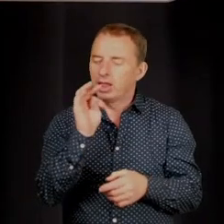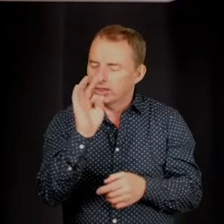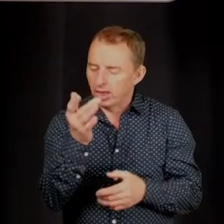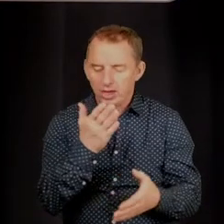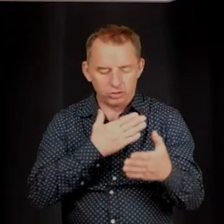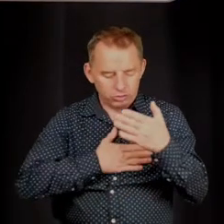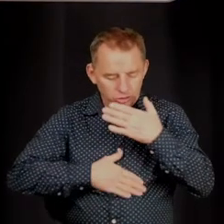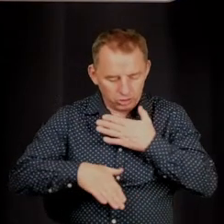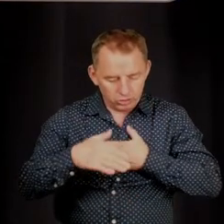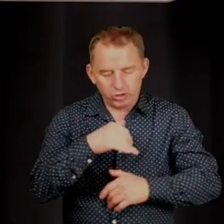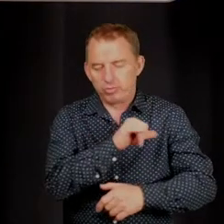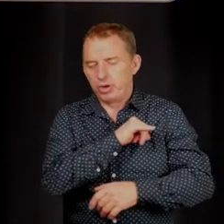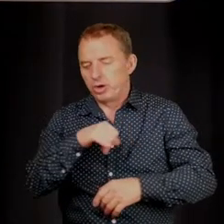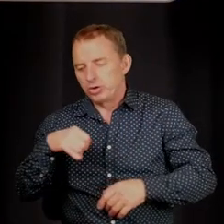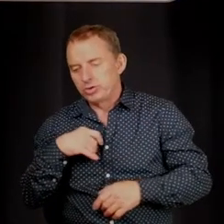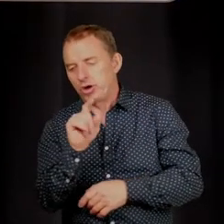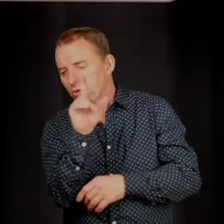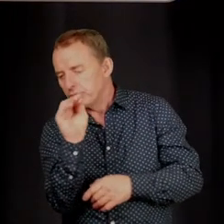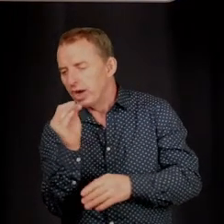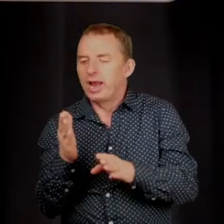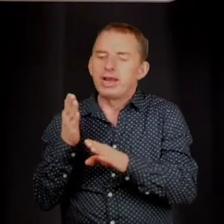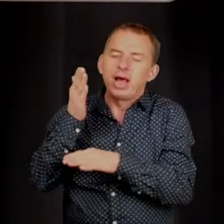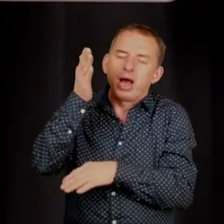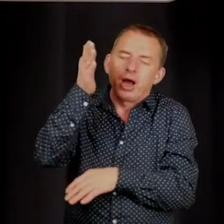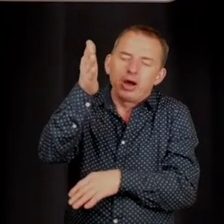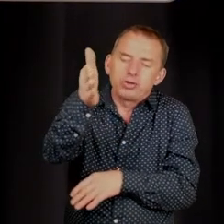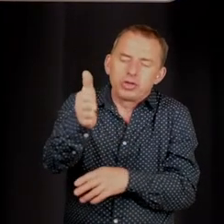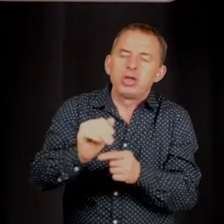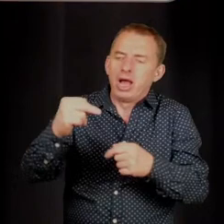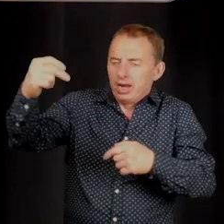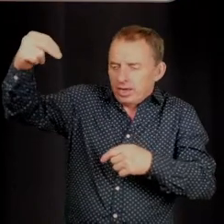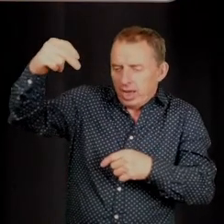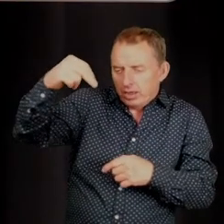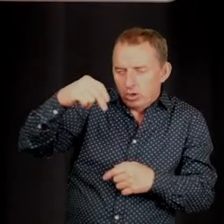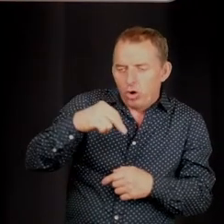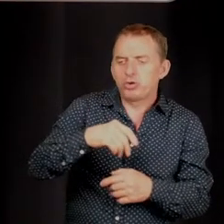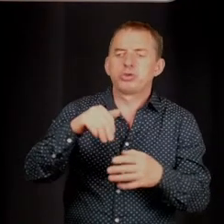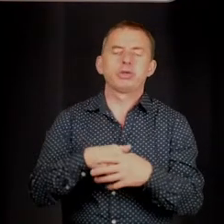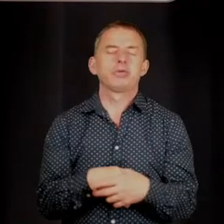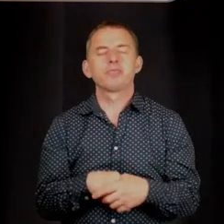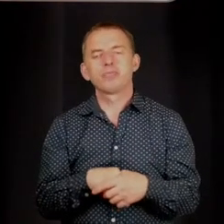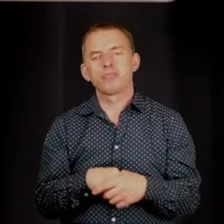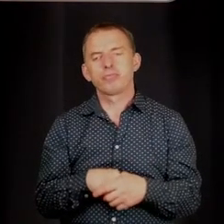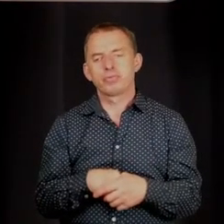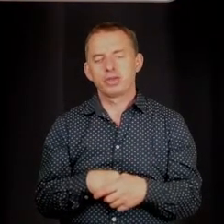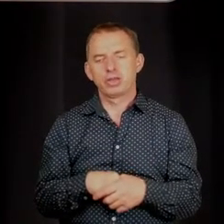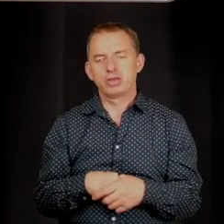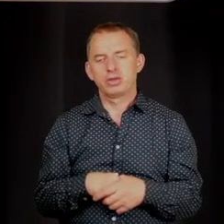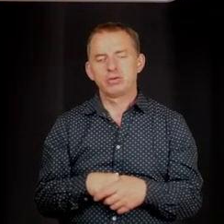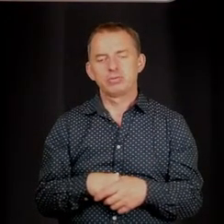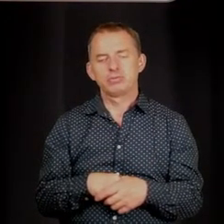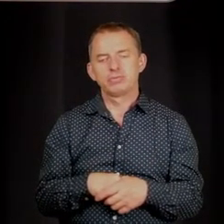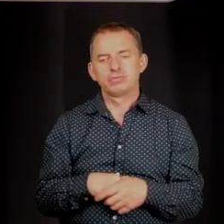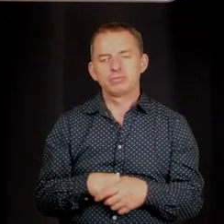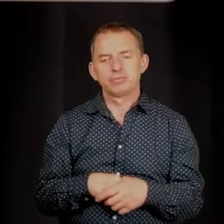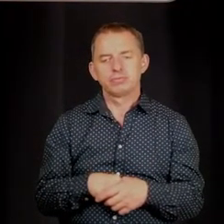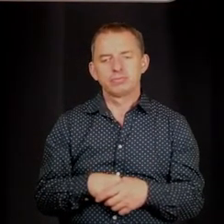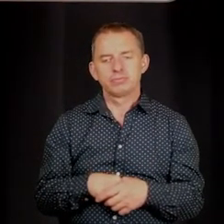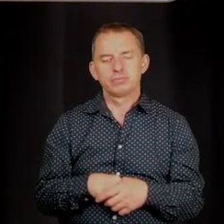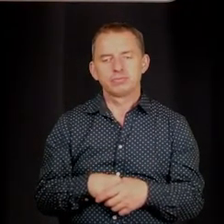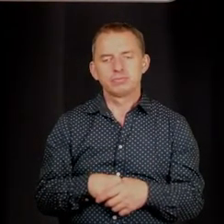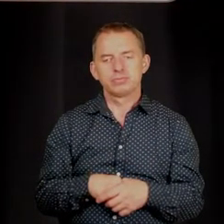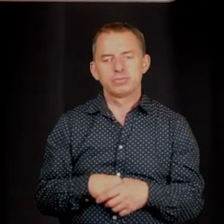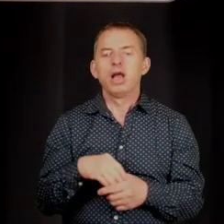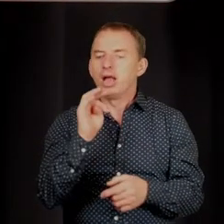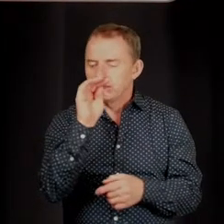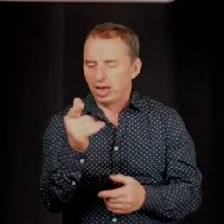się, że nadzieja nadchodzi. How thankful we are that Jesus is our Lord and Savior.